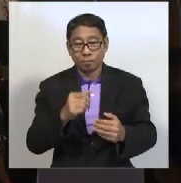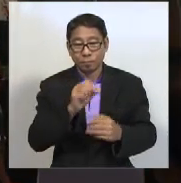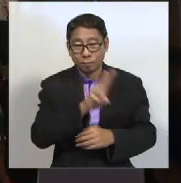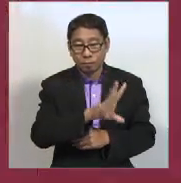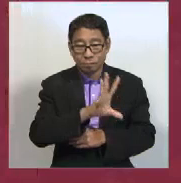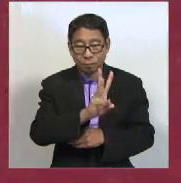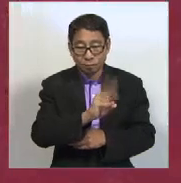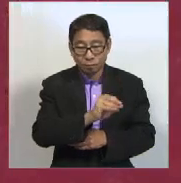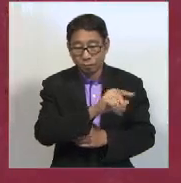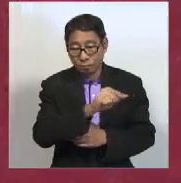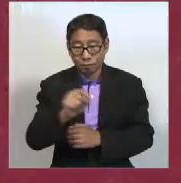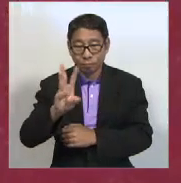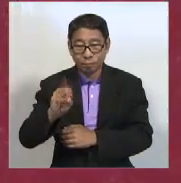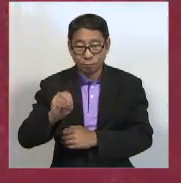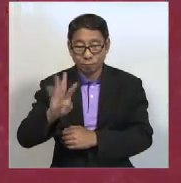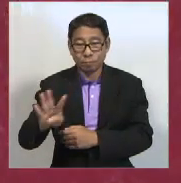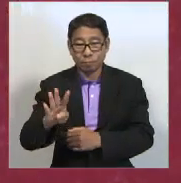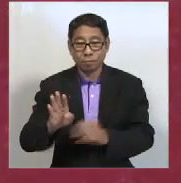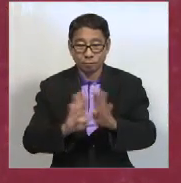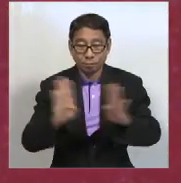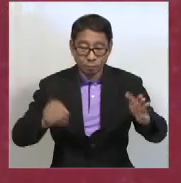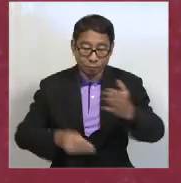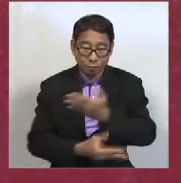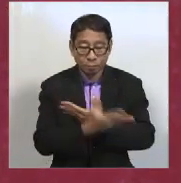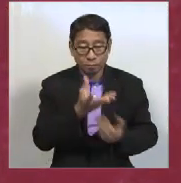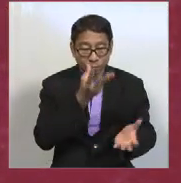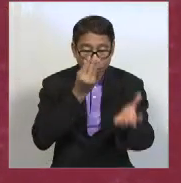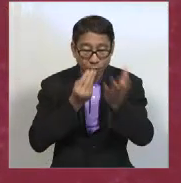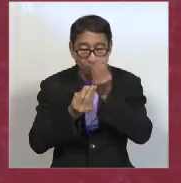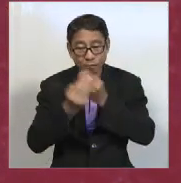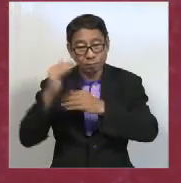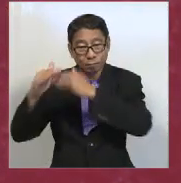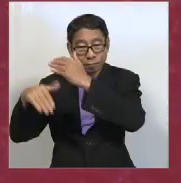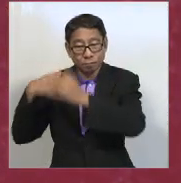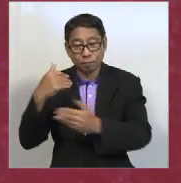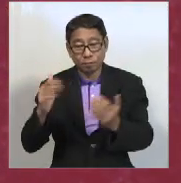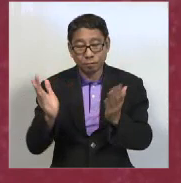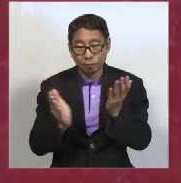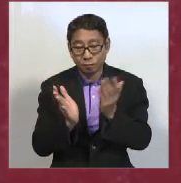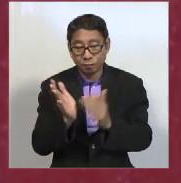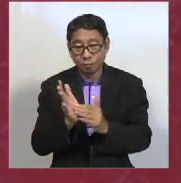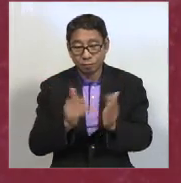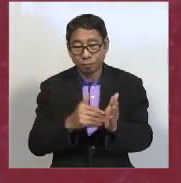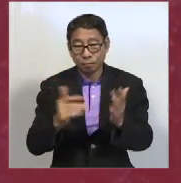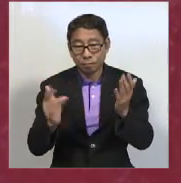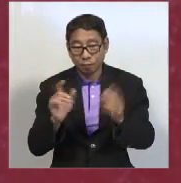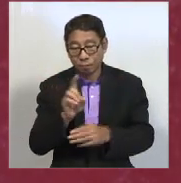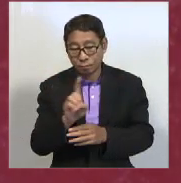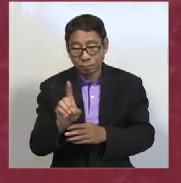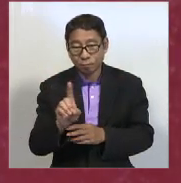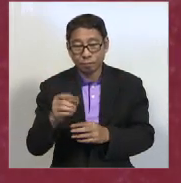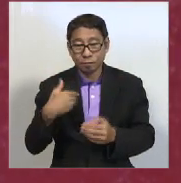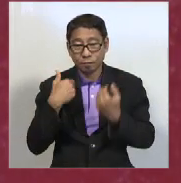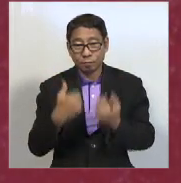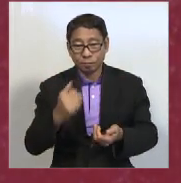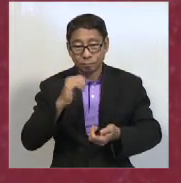ถึง 2564นะคะเปิดโอกาสการเข้าถึงการเรียนรู้และพัฒนาทักษะในยุคดิจิทัลมีความร่วมมือกับองค์การแร